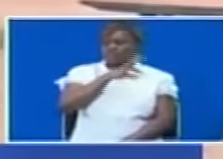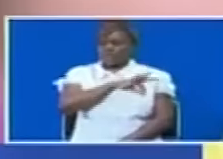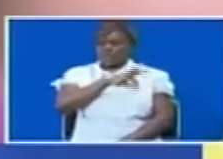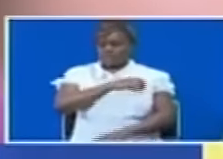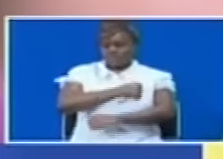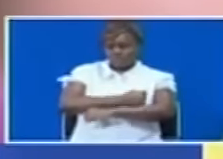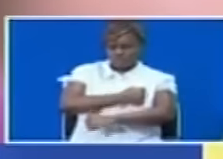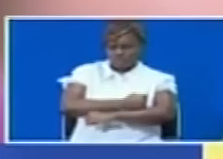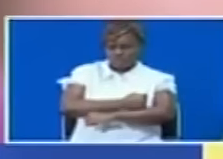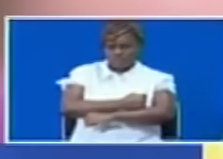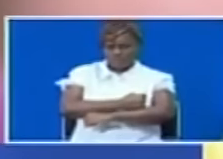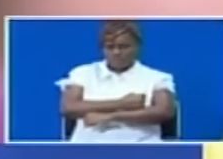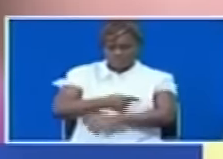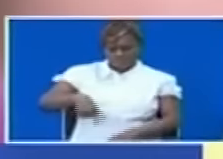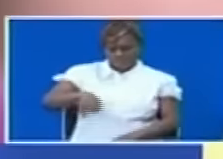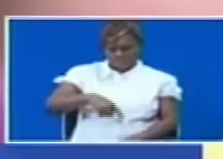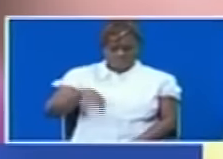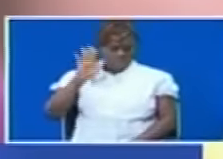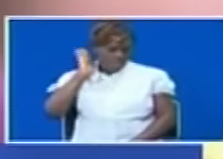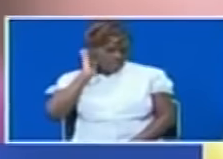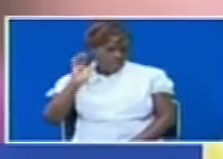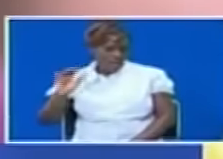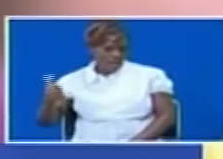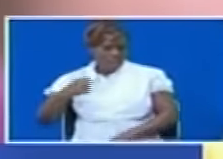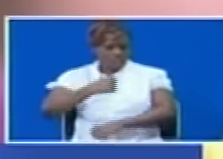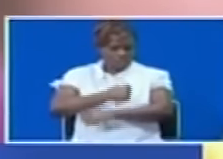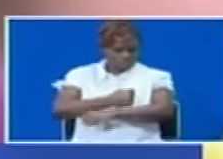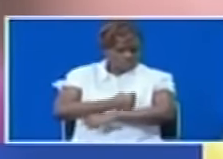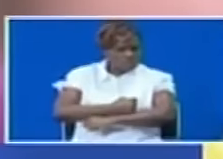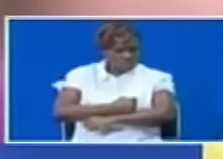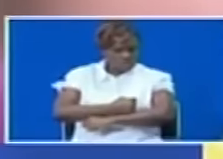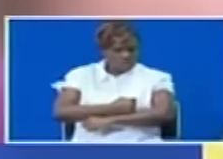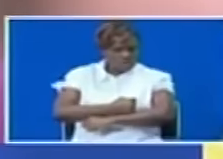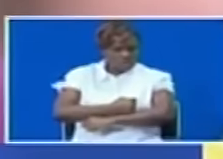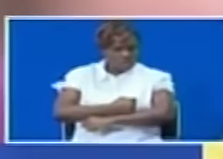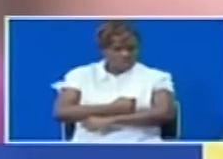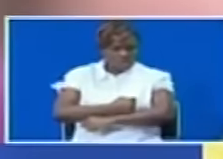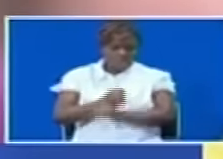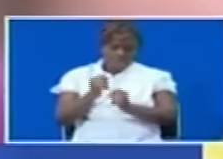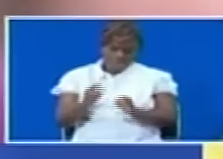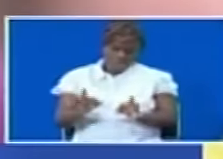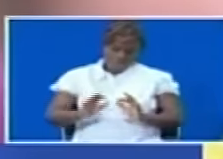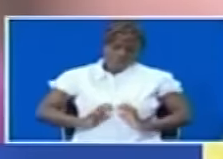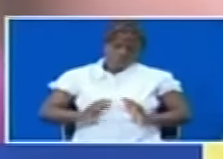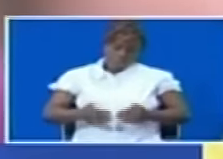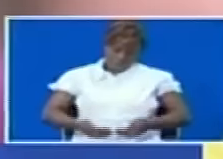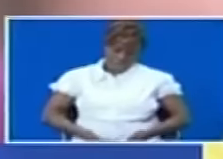shuleni. Tuliambiwa mashule zingine walituambianga wanafunzi kama hawa wengine